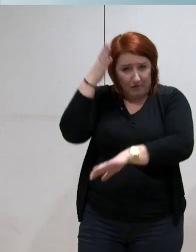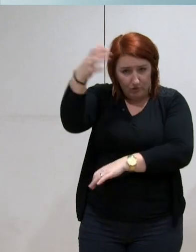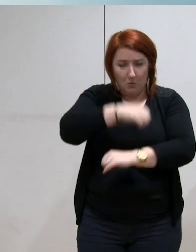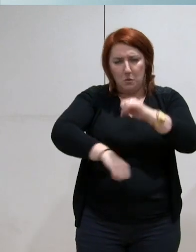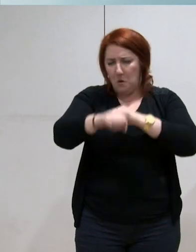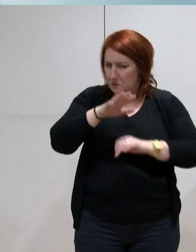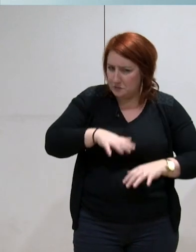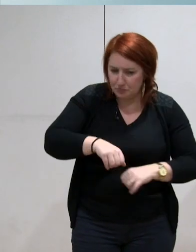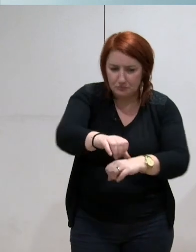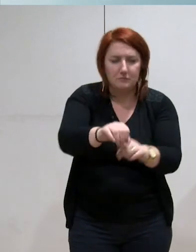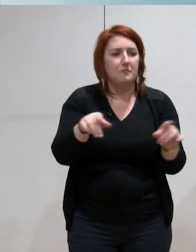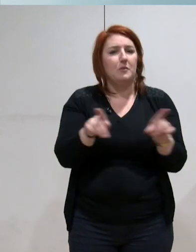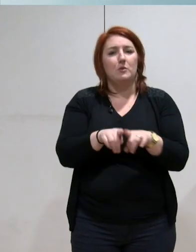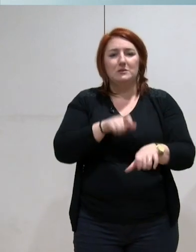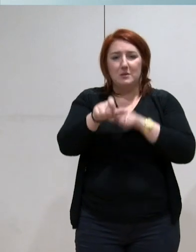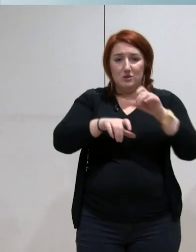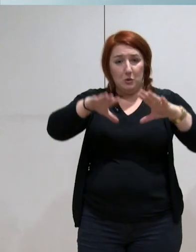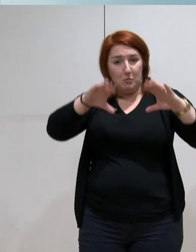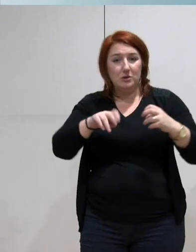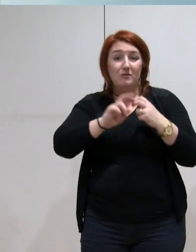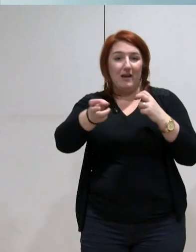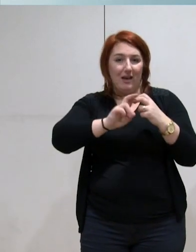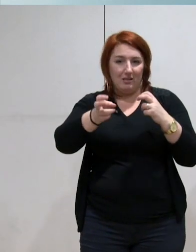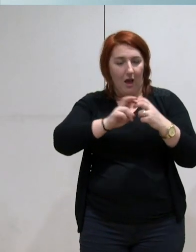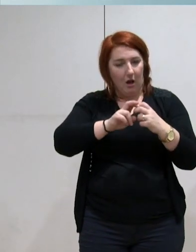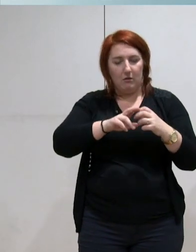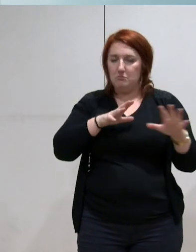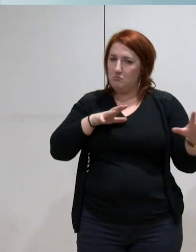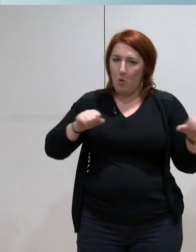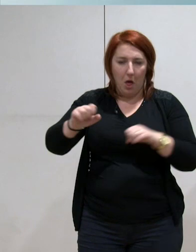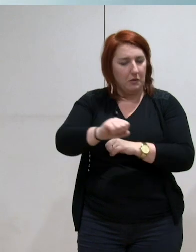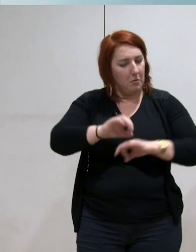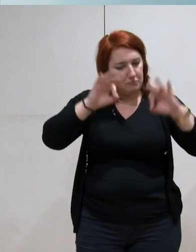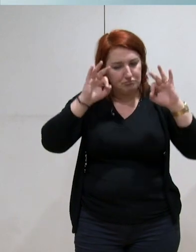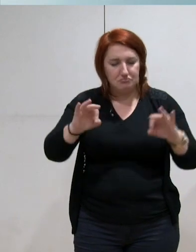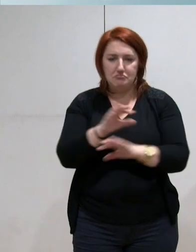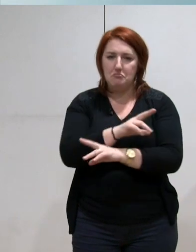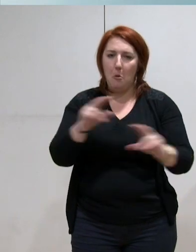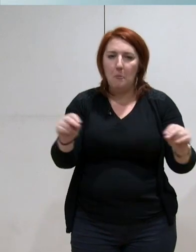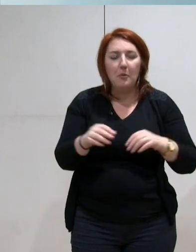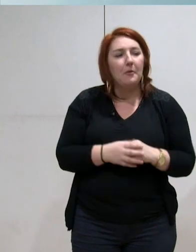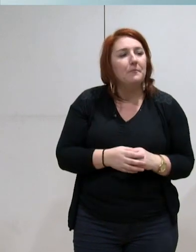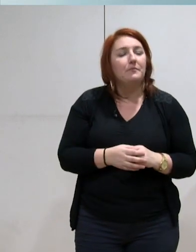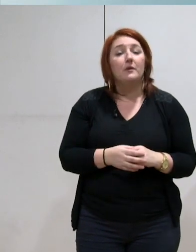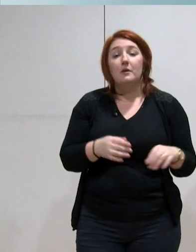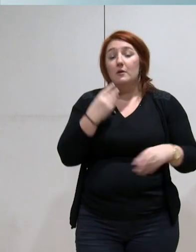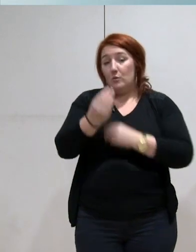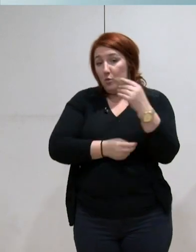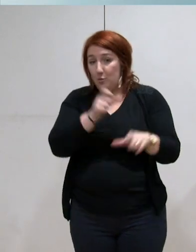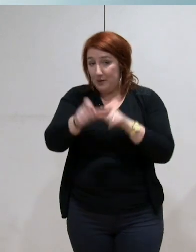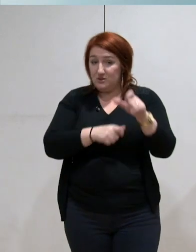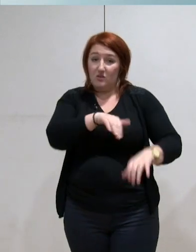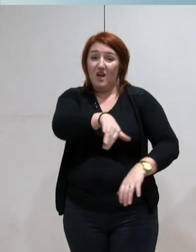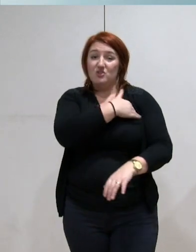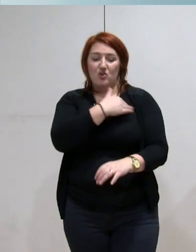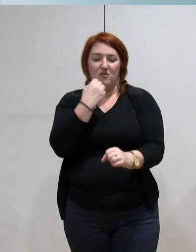régularisé un certain nombre de postes de vacataire c nous avons haussé le temps de travail d'un certain nombre de nos